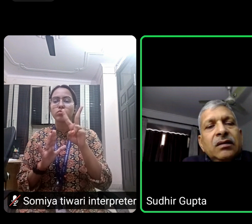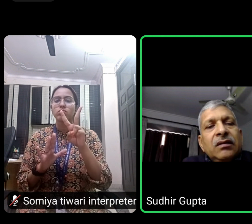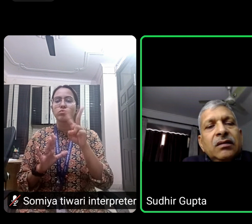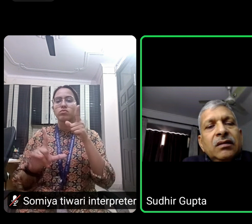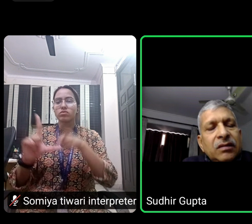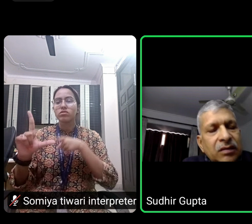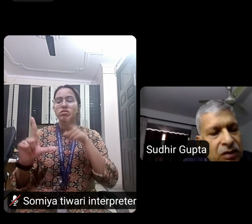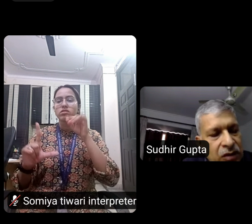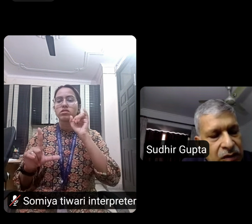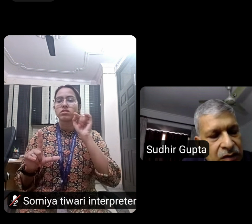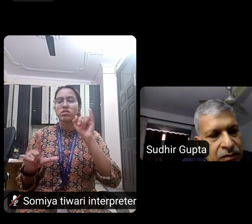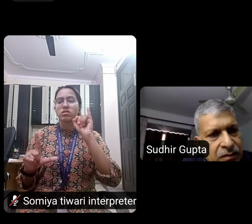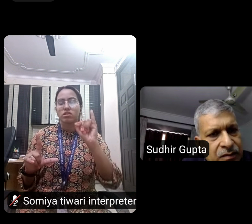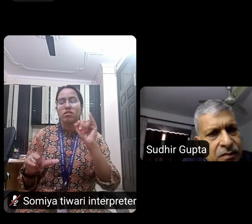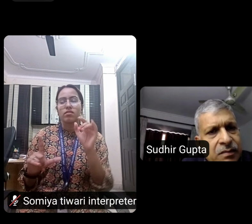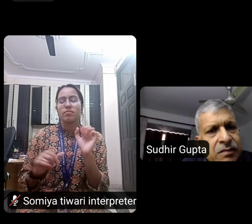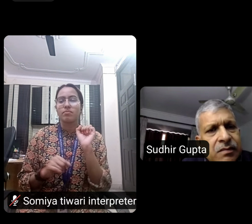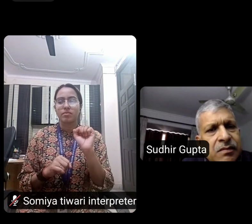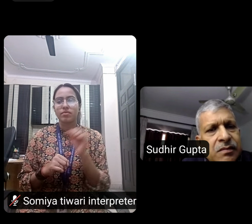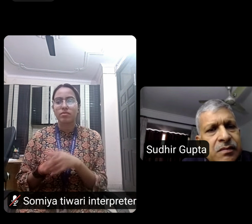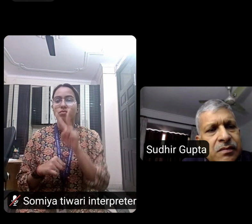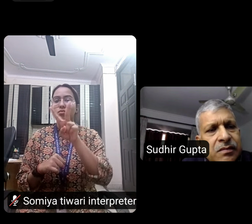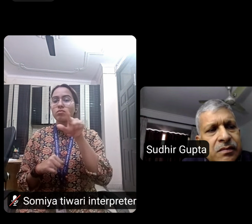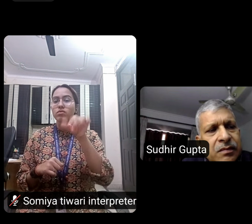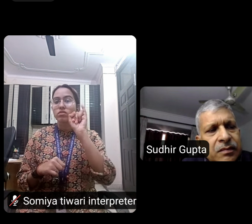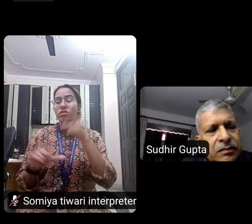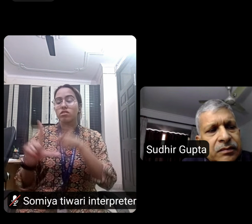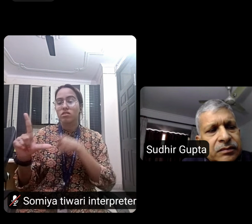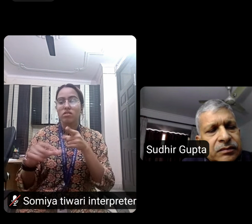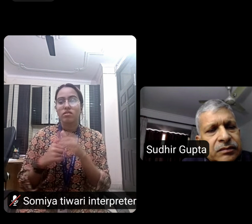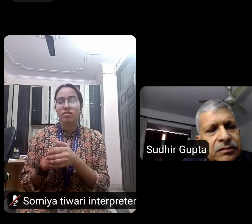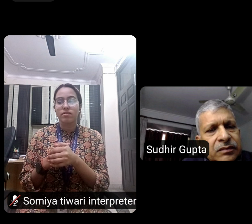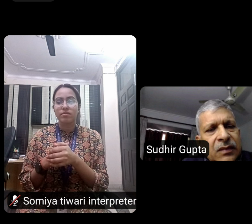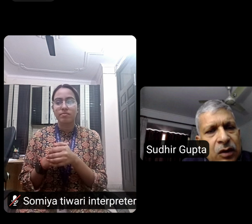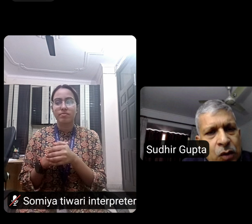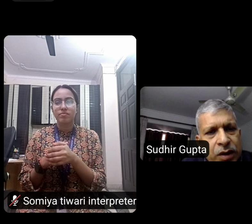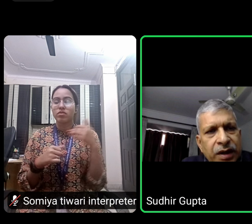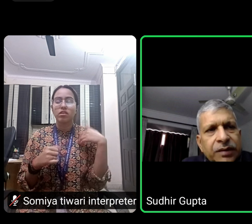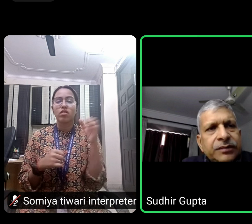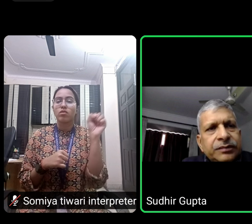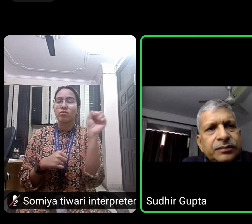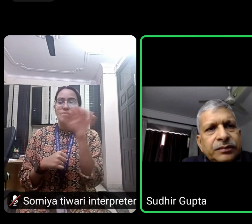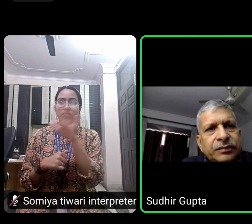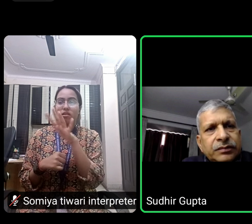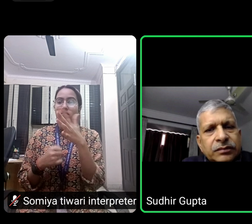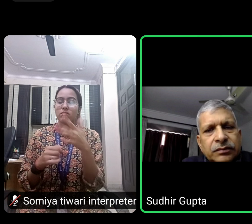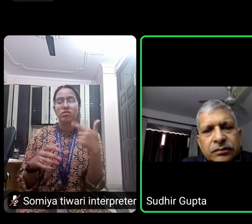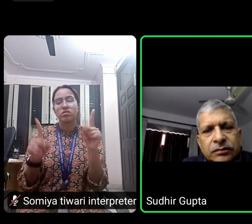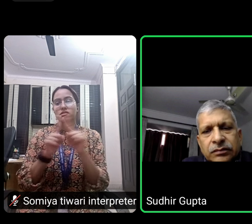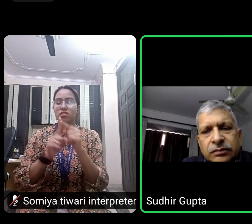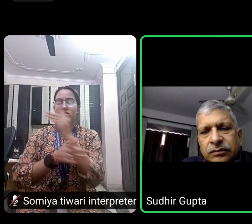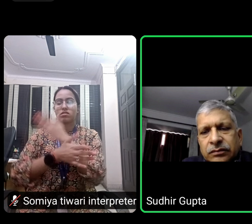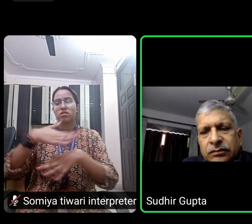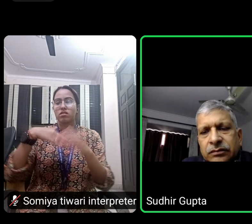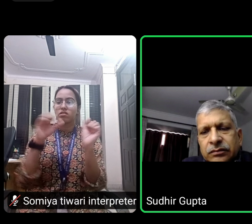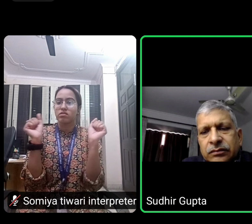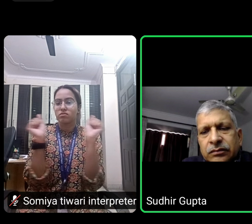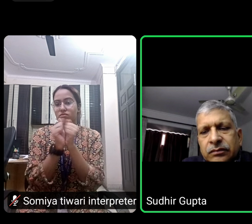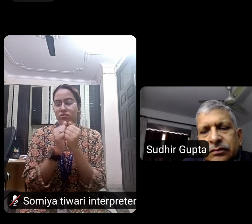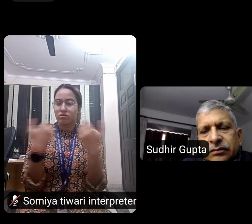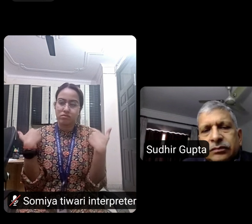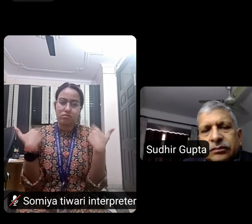2 years 6 months का है सर। मैं जैन हो गया सर, 5 months कंप्लीट हुआ सर। ओके, तो तब से मेरे को स्पीच